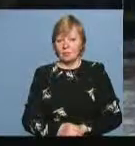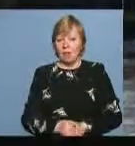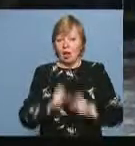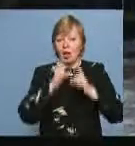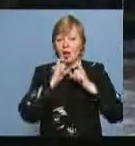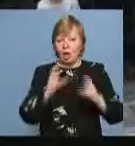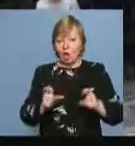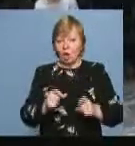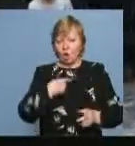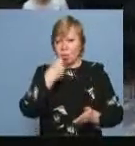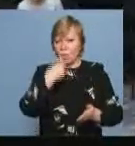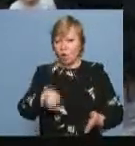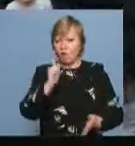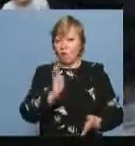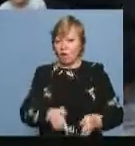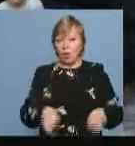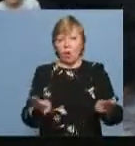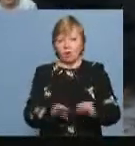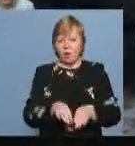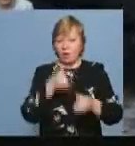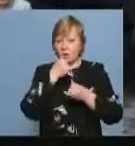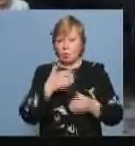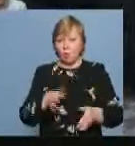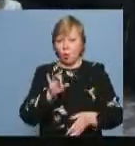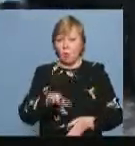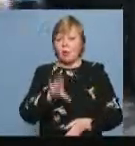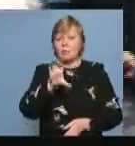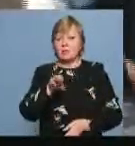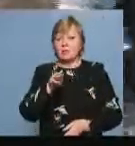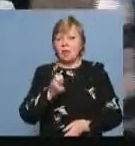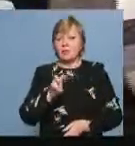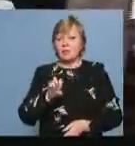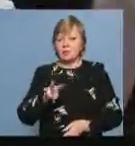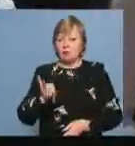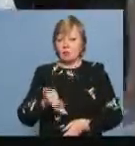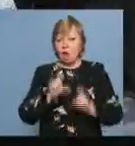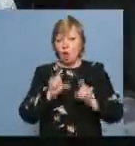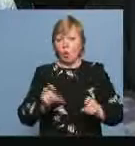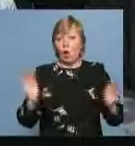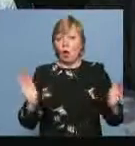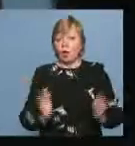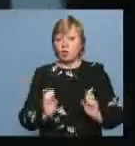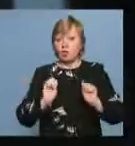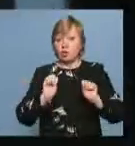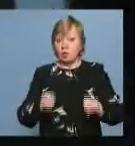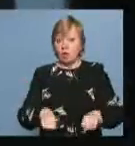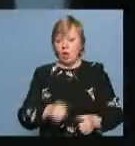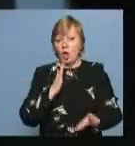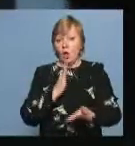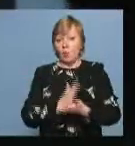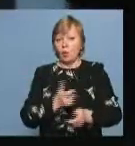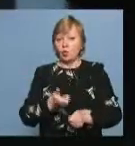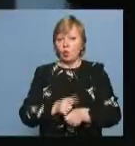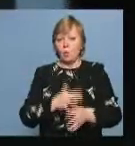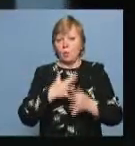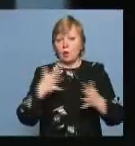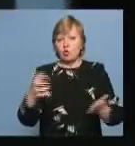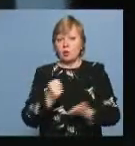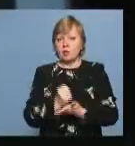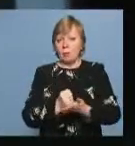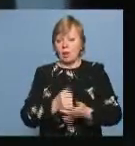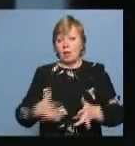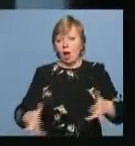Крикнуть «не верю» этим актерам не смог бы даже Станиславский. Люди с ограниченными возможностями имеют безграничный запас актерского